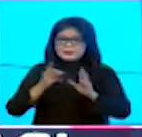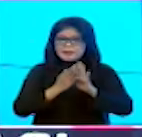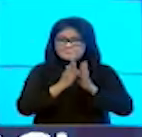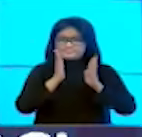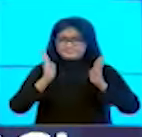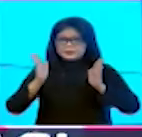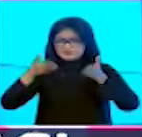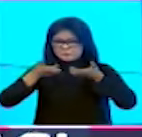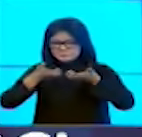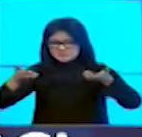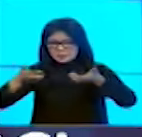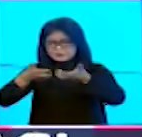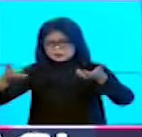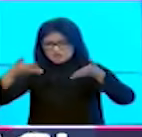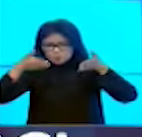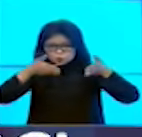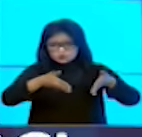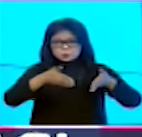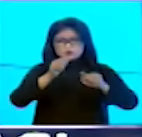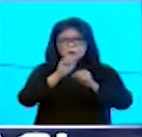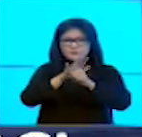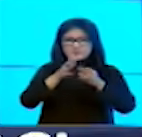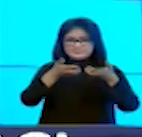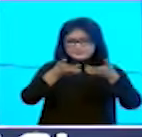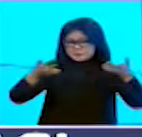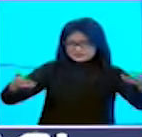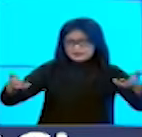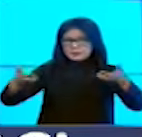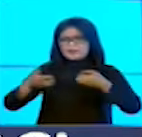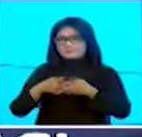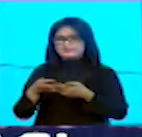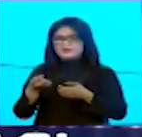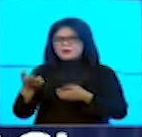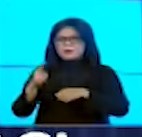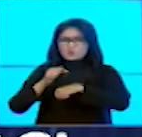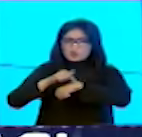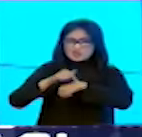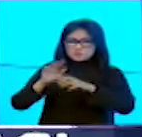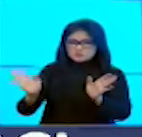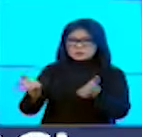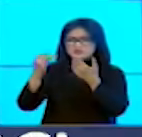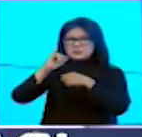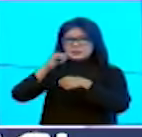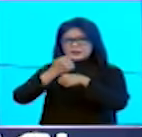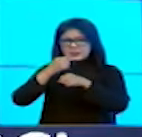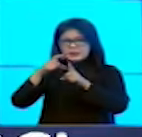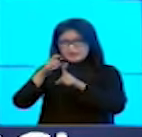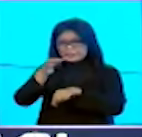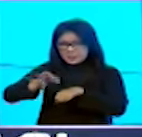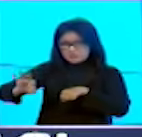non-COVID-19. Menurut Bupati Kudus, dalam waktu dekat ini akan segera didirikan ruang IGD baru untuk menambah kapasitas